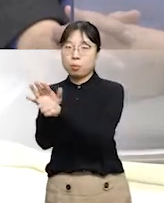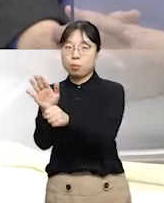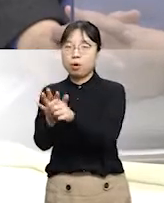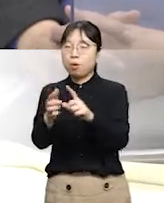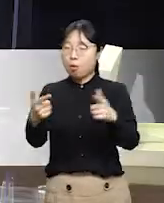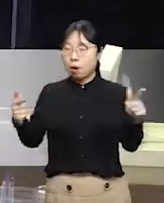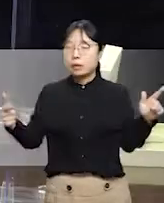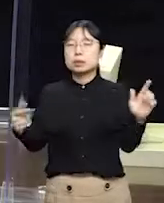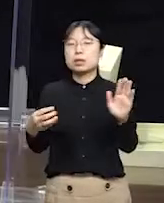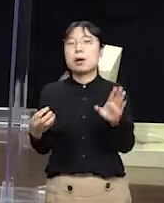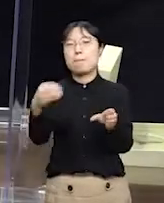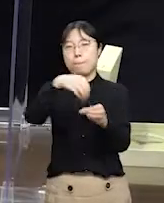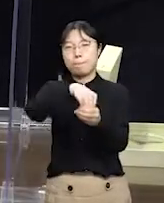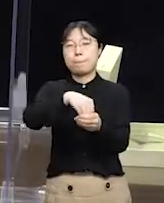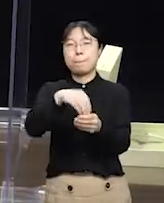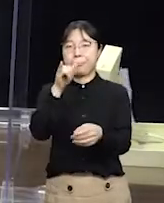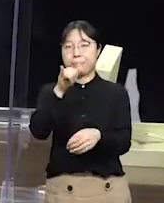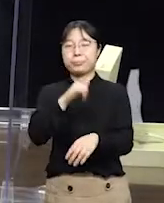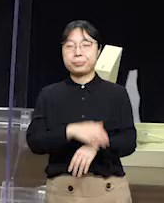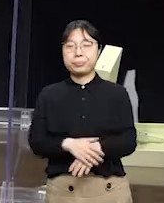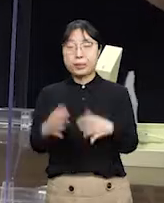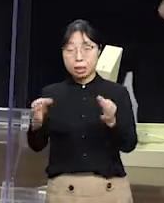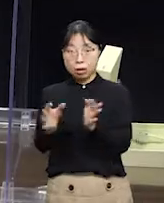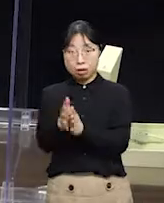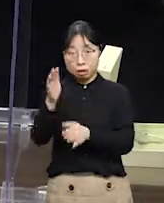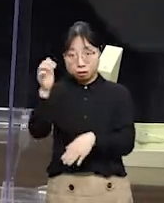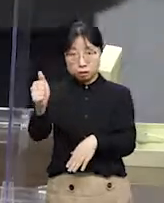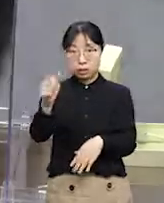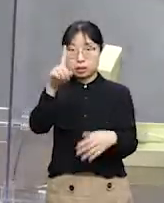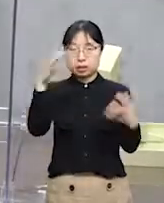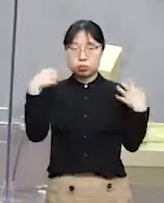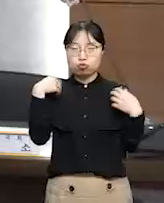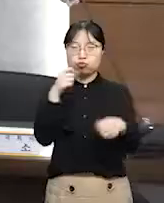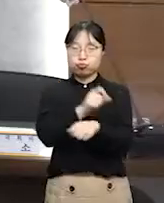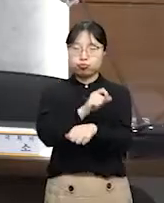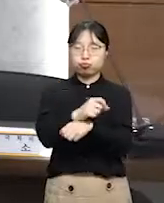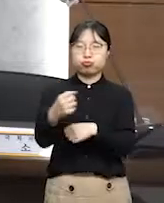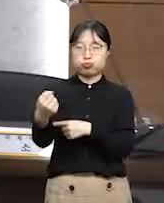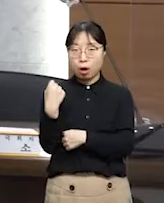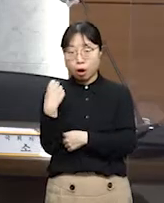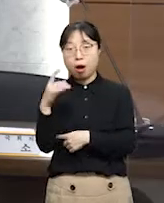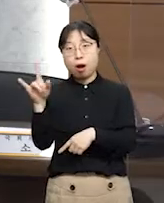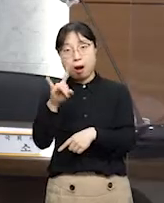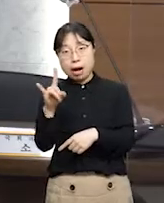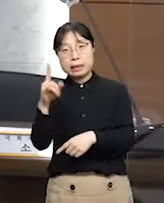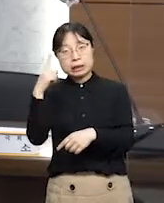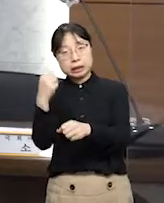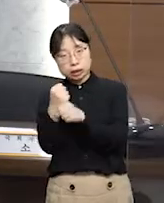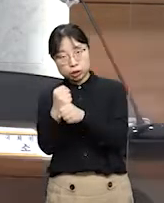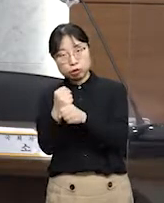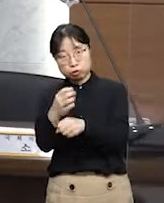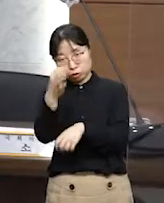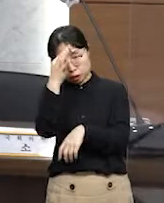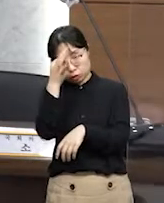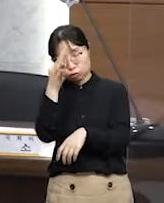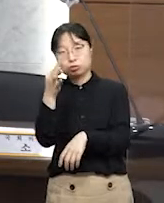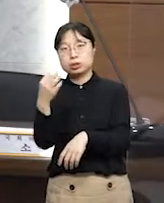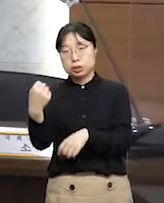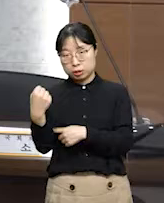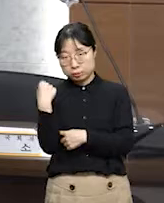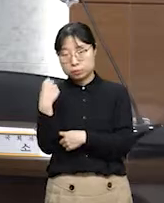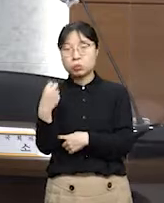담고 있습니다. 김상돈 의왕시장은 시의 행정력과 현대로템의 첨단 기술력, 국회의원의